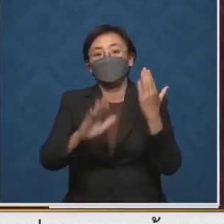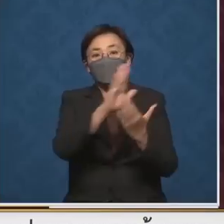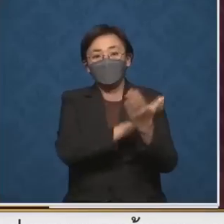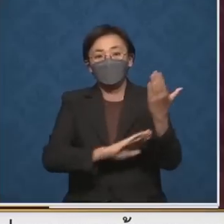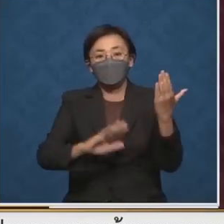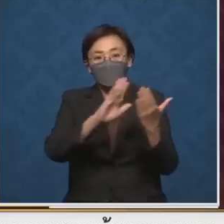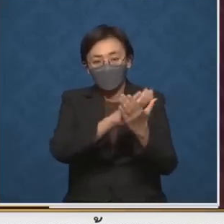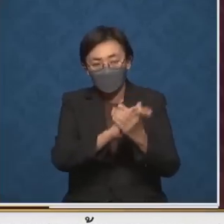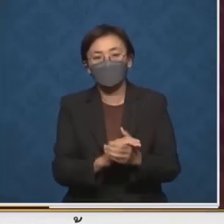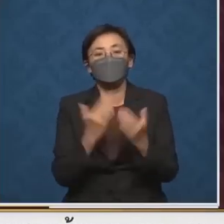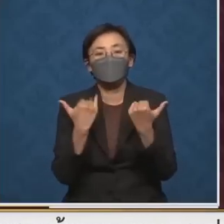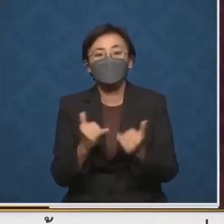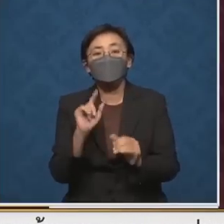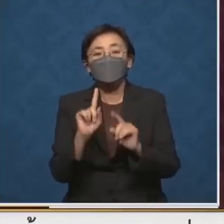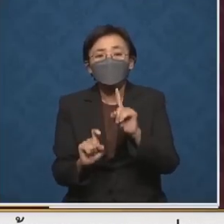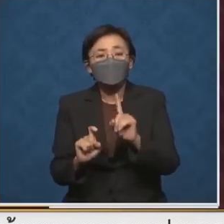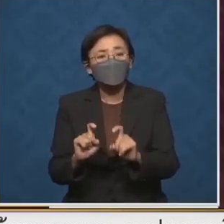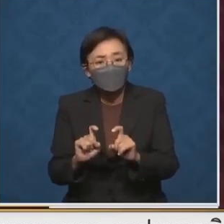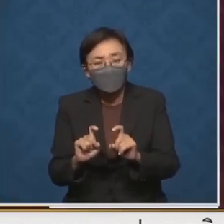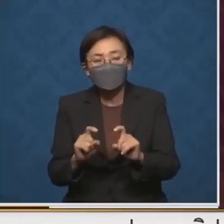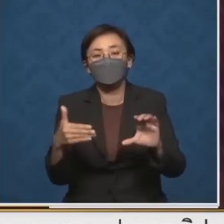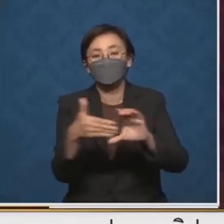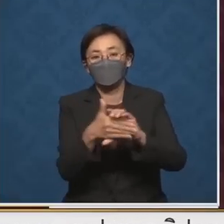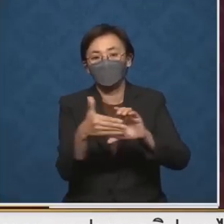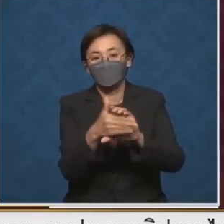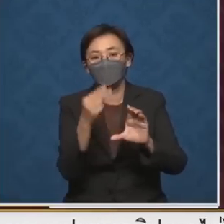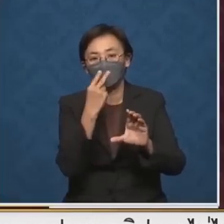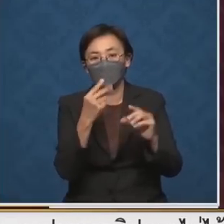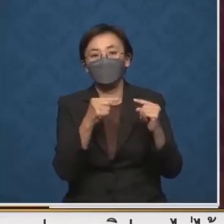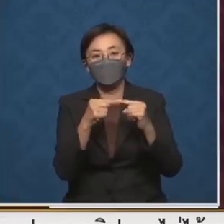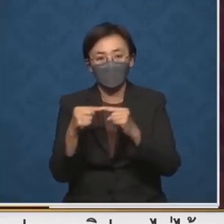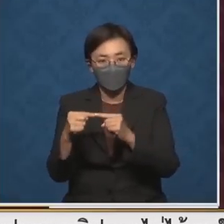ของการตายทั้งประเทศไปดูสลายแ่นต่ไป